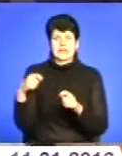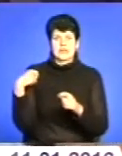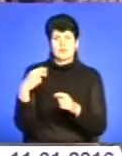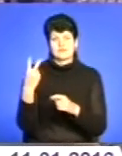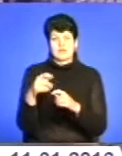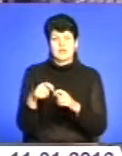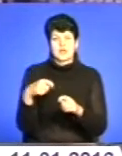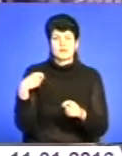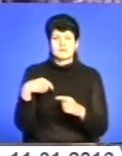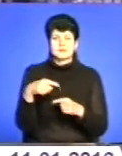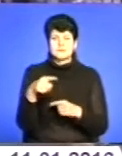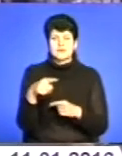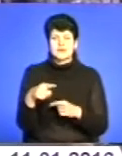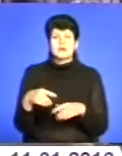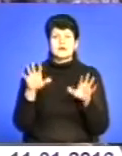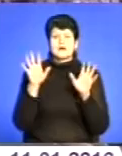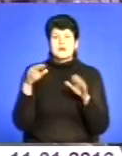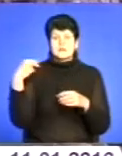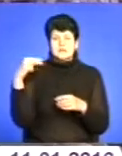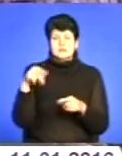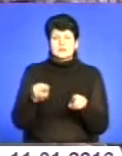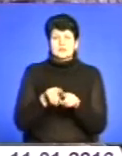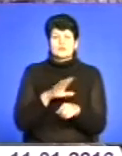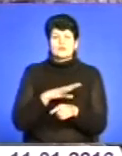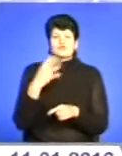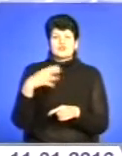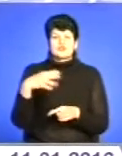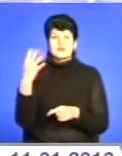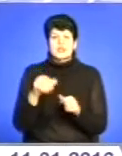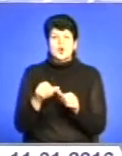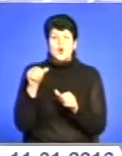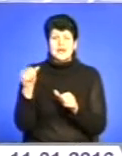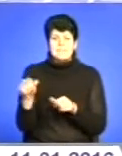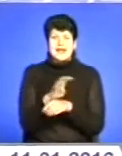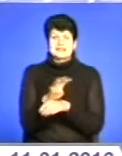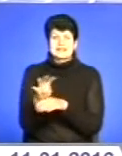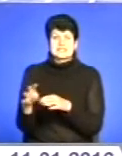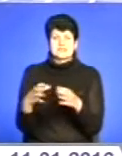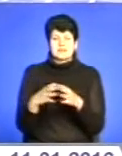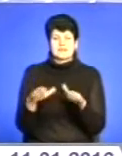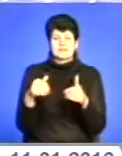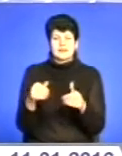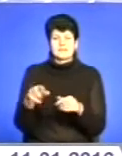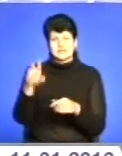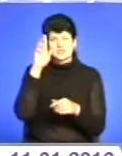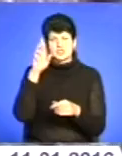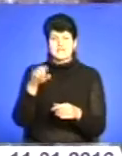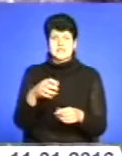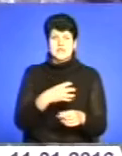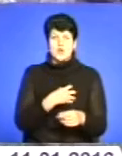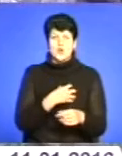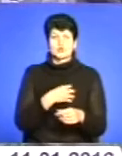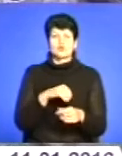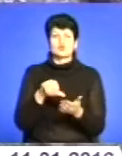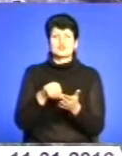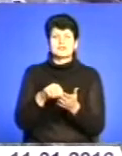1-2 кілометри. Глава держави сьогодні також побував у 44-й окремій артилерійській бригаді. Він вручив державні нагороди учасникам АТО. Рідні